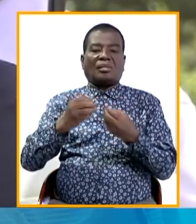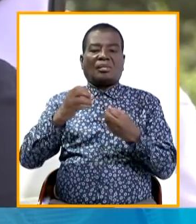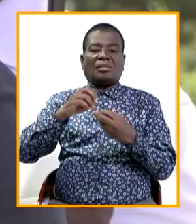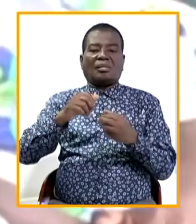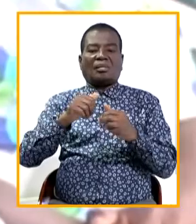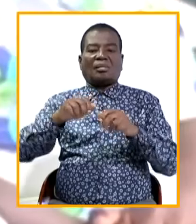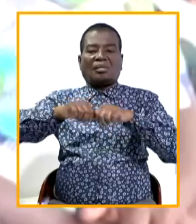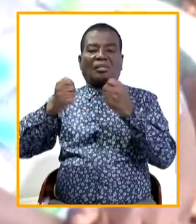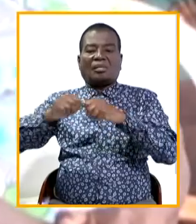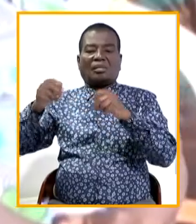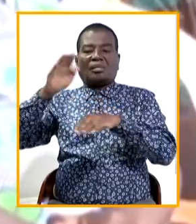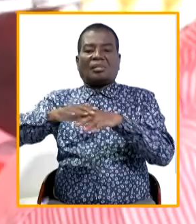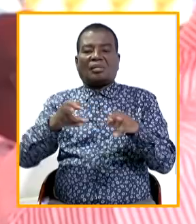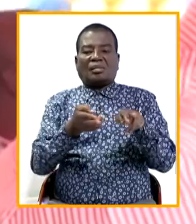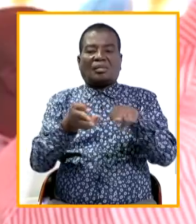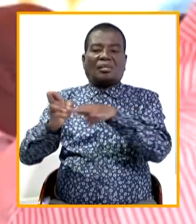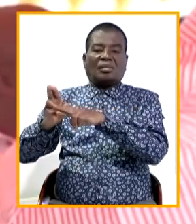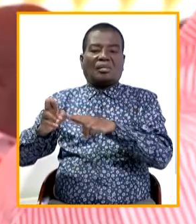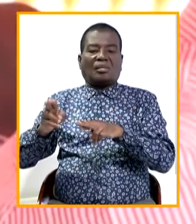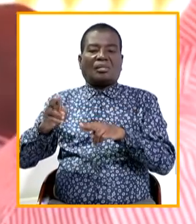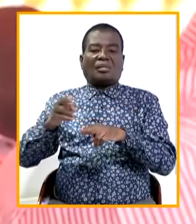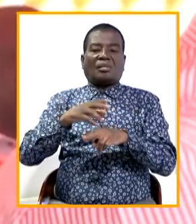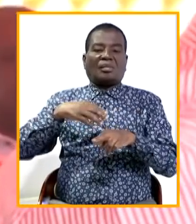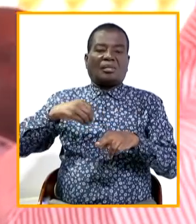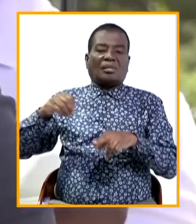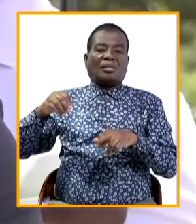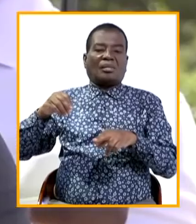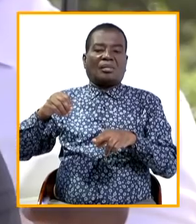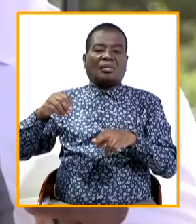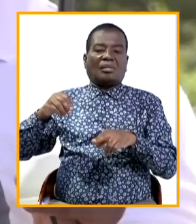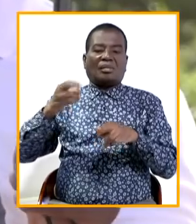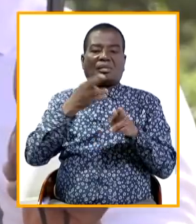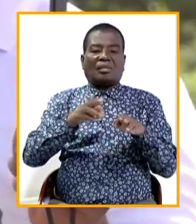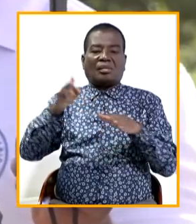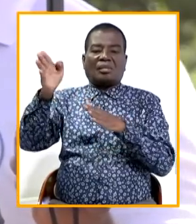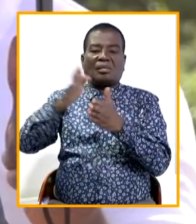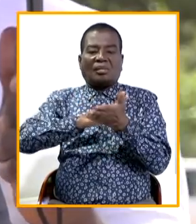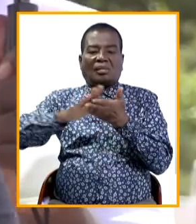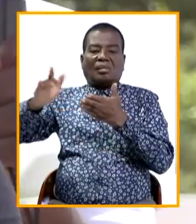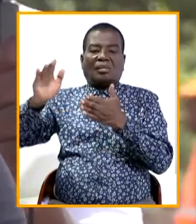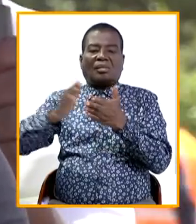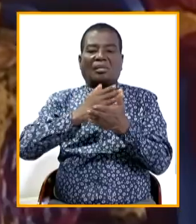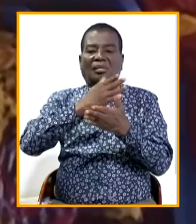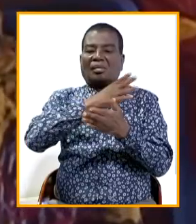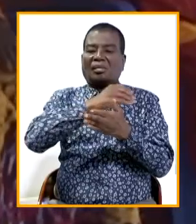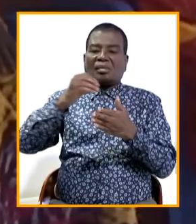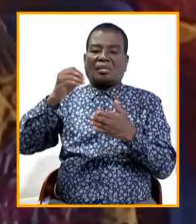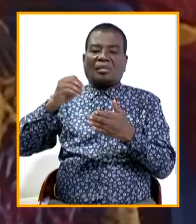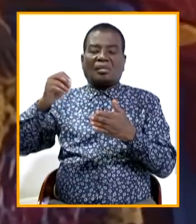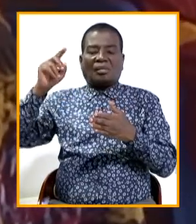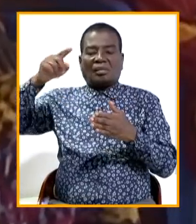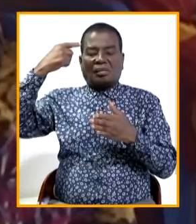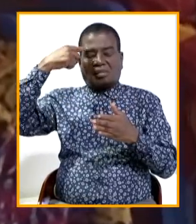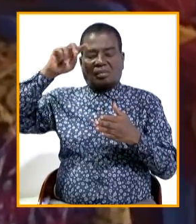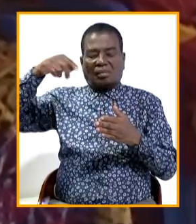sur les routes, le reprofilage lourd et traitement des points critiques, le reprofilage léger avec un plan partiel. Pour le